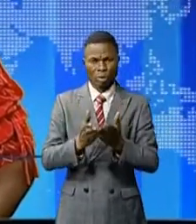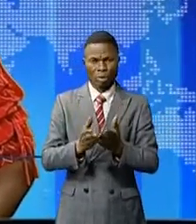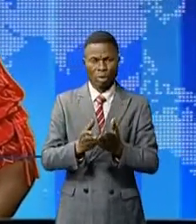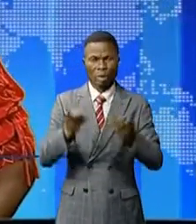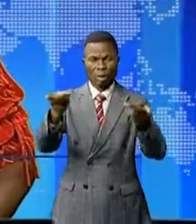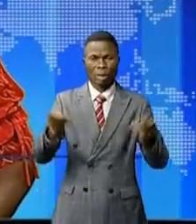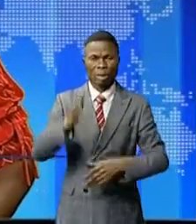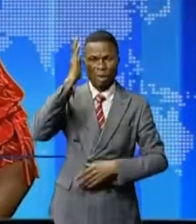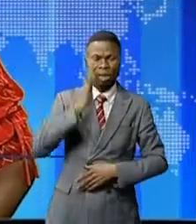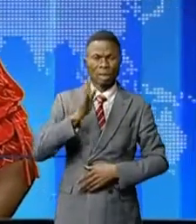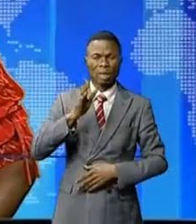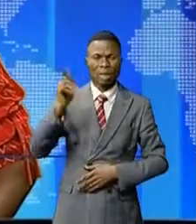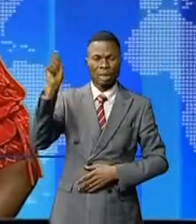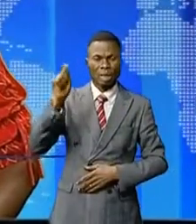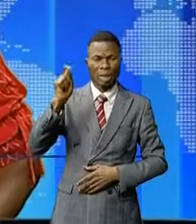terrain Sainte-Thérèse.